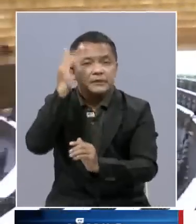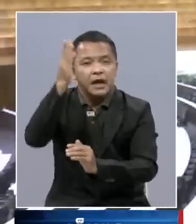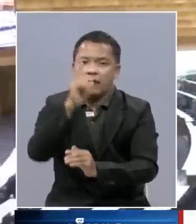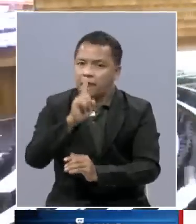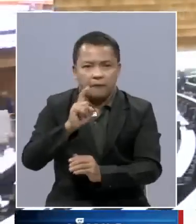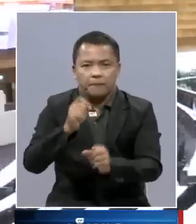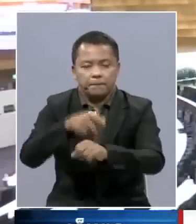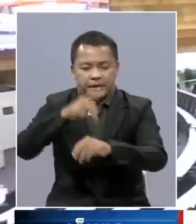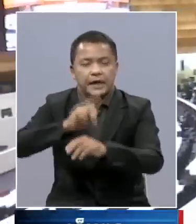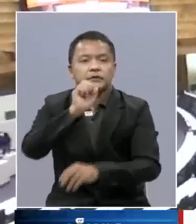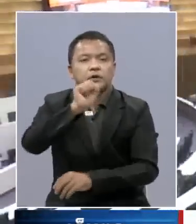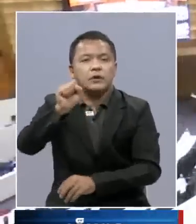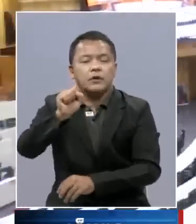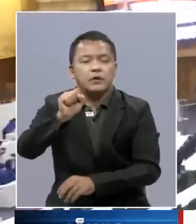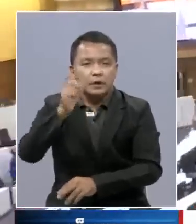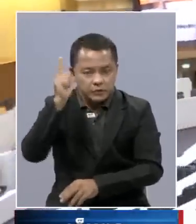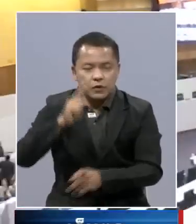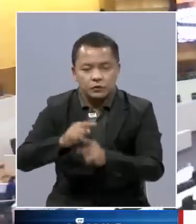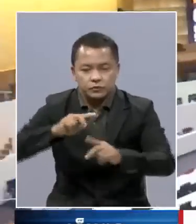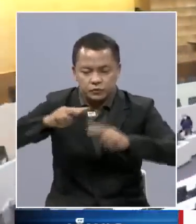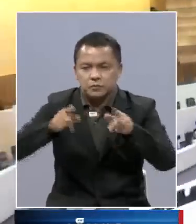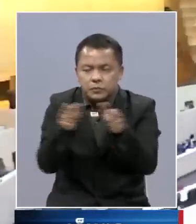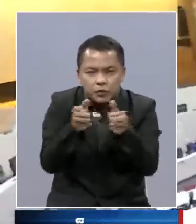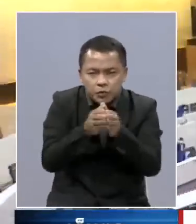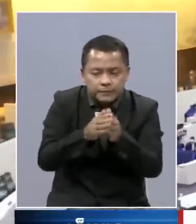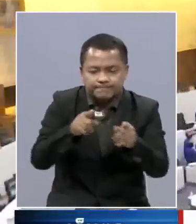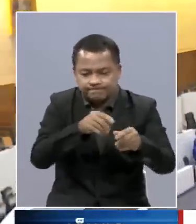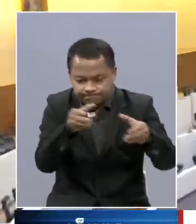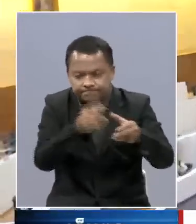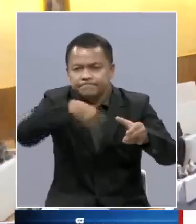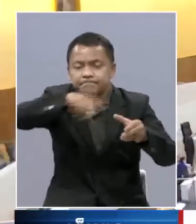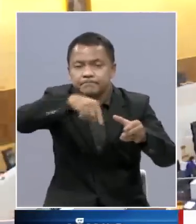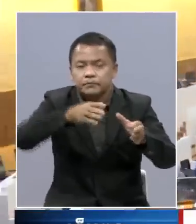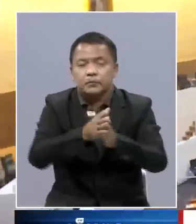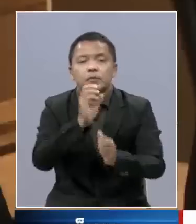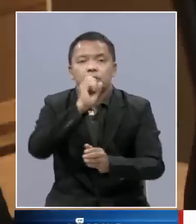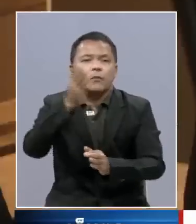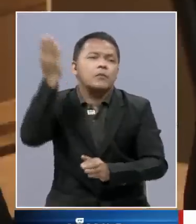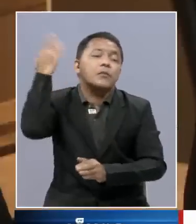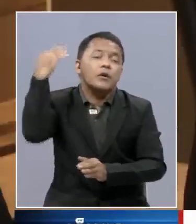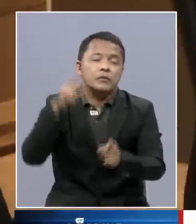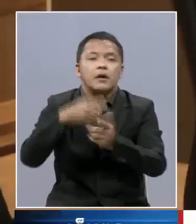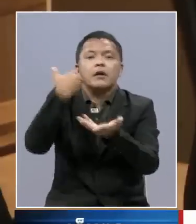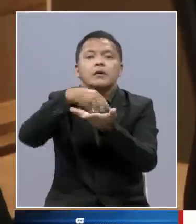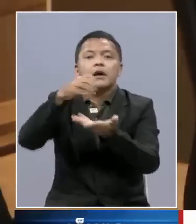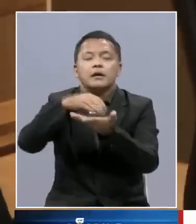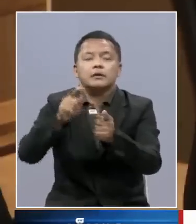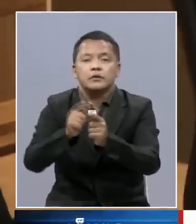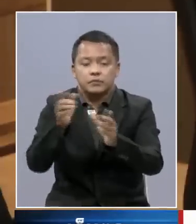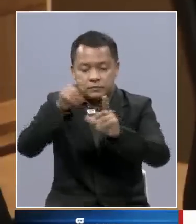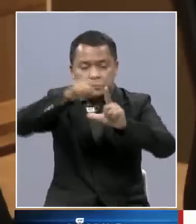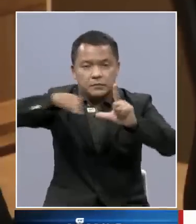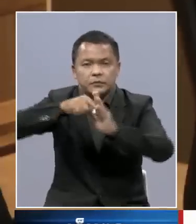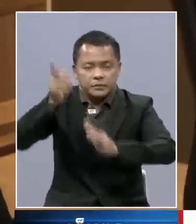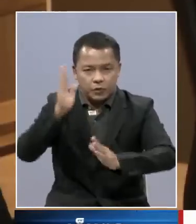ยู่ที่ประธานสภานี่แหละครับที่ต้องเป็นคนขั้วเดียวกันและอยู่ข้างเดียวกันอาจารย์ปิยบุตรตอนนั้นเนี่ยกล่าวนะครับว่าพรรคก้าวไก